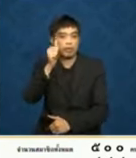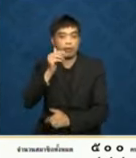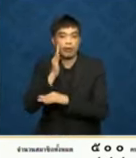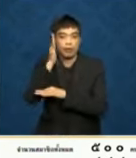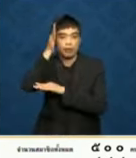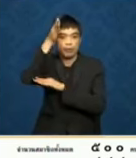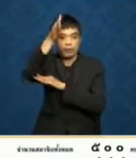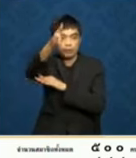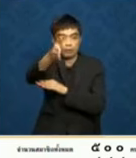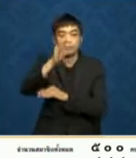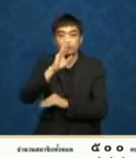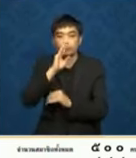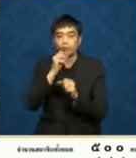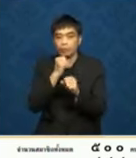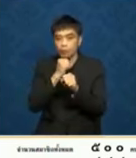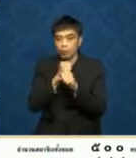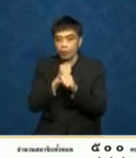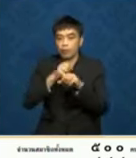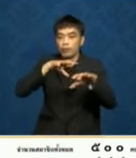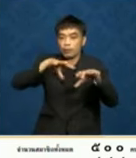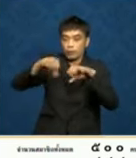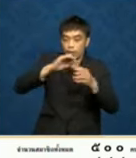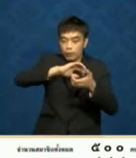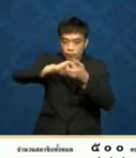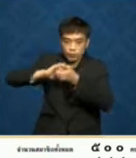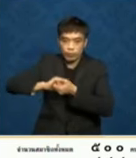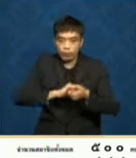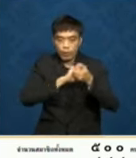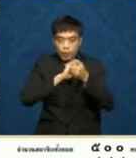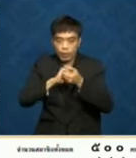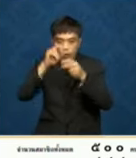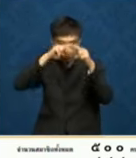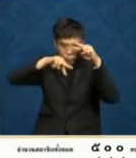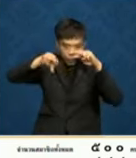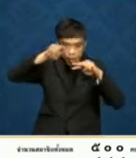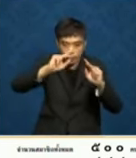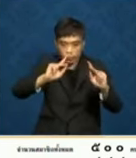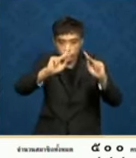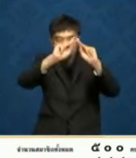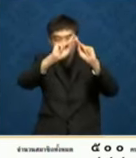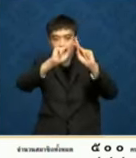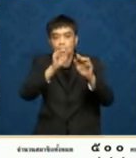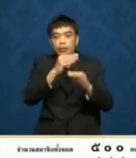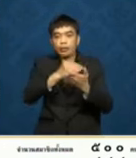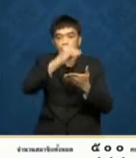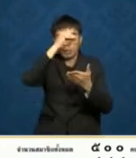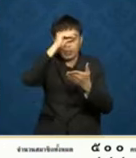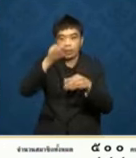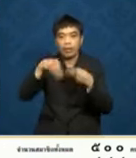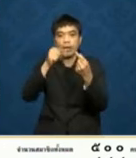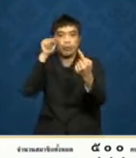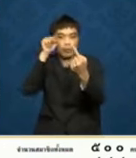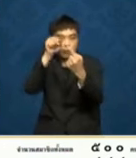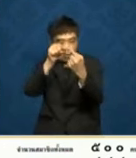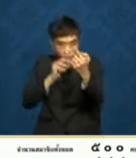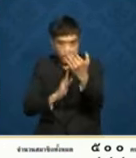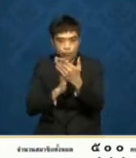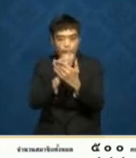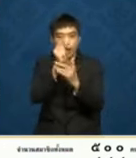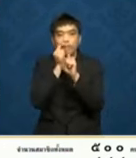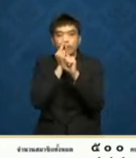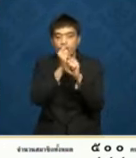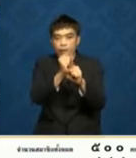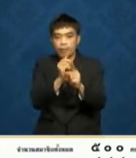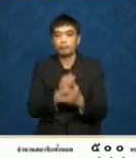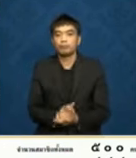ในนาคตอัใล้ เราจะสามารถทำงานรวมกันในการติดตามกระสวงศึษาที่การเพื่อให้เป็ประตามเป้าผสงค์ที่ฝ่ายการเมื